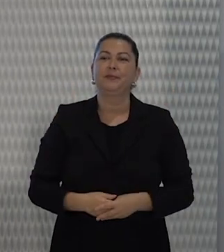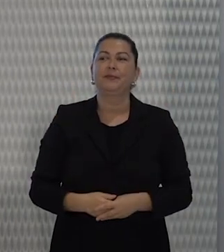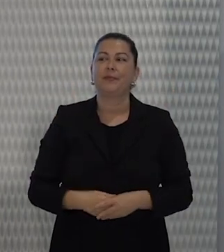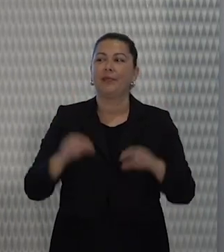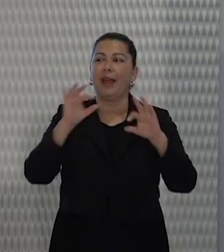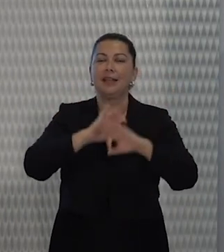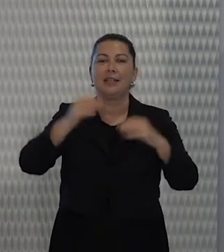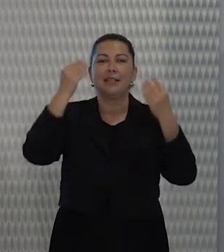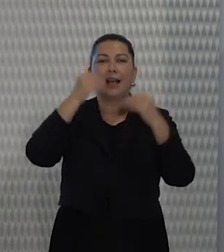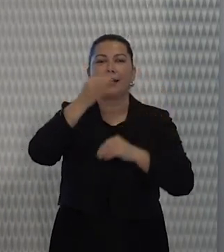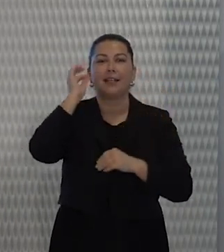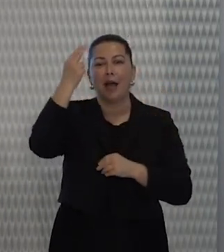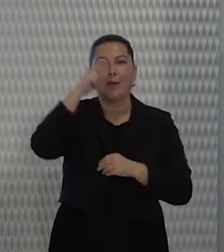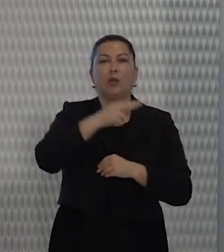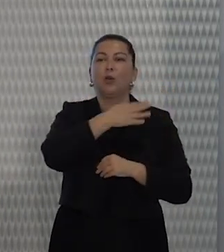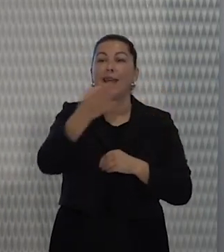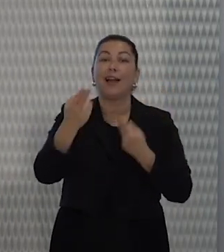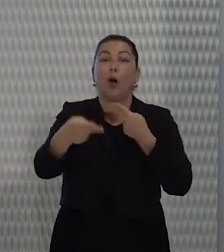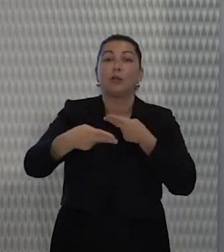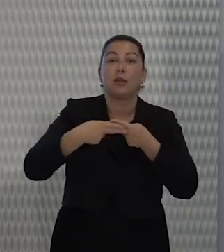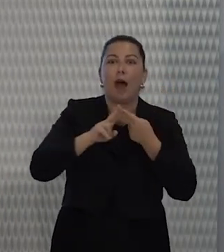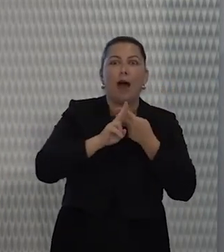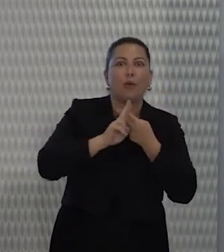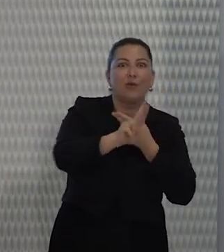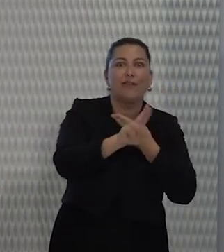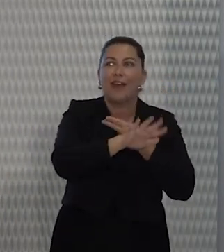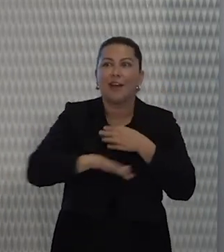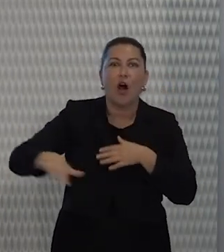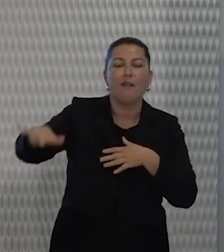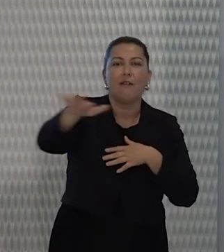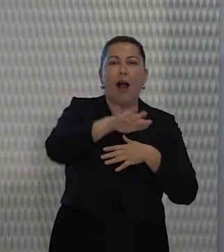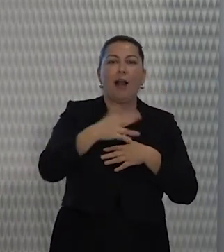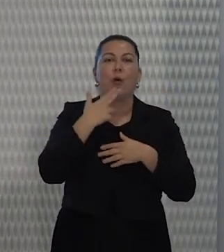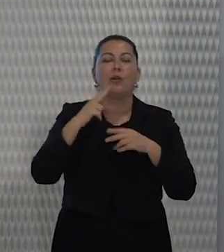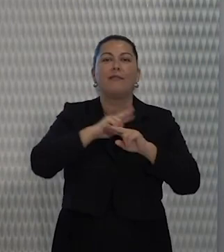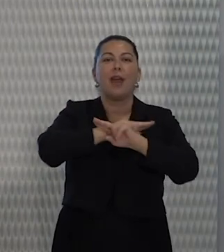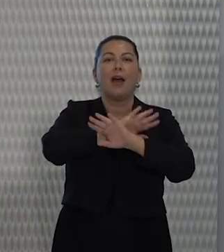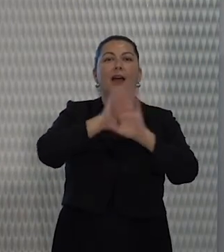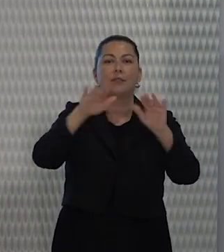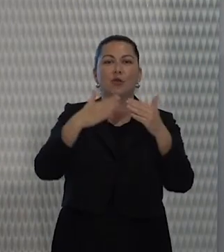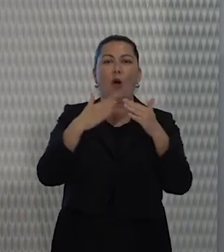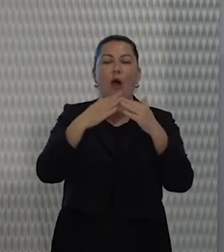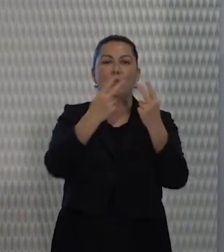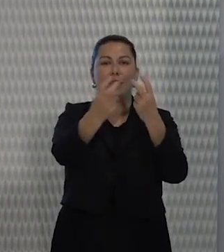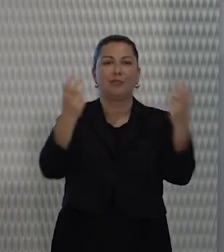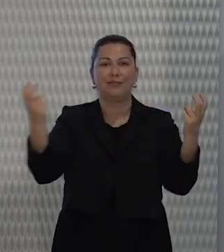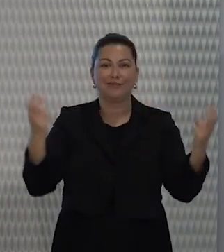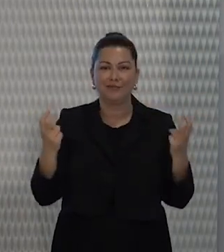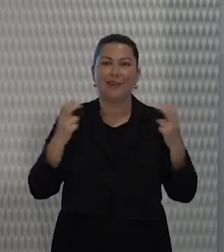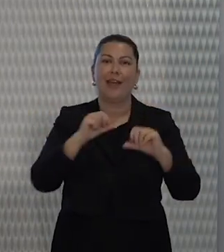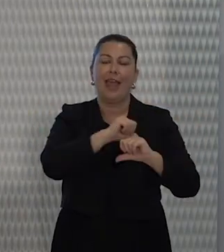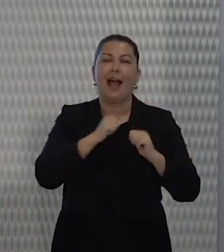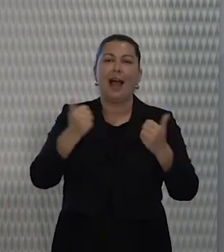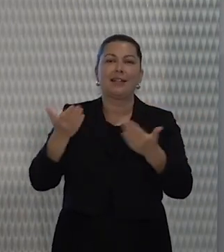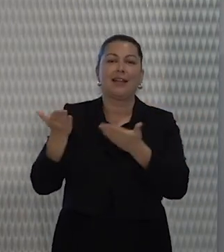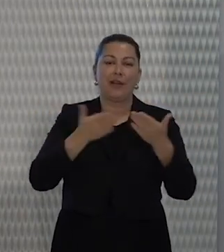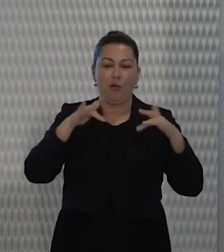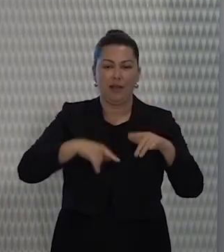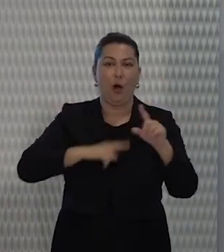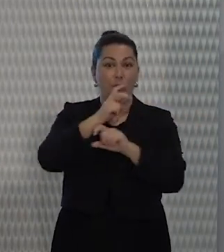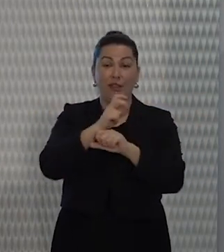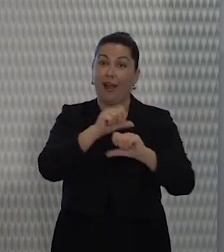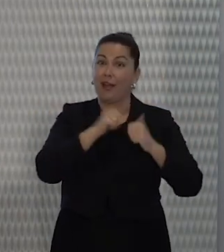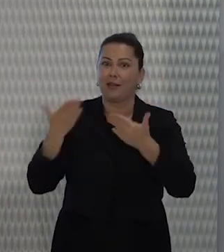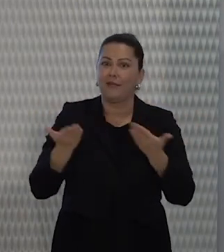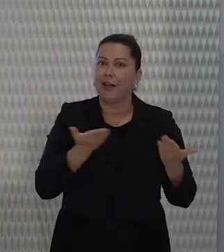Sehr geehrte Damen und Herren aus nah und fern, für jene aus fern, herzlich willkommen in Oberösterreich, herzlich willkommen im Land der Arbeit,